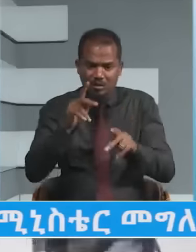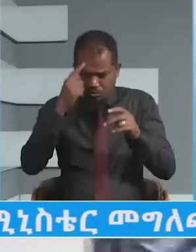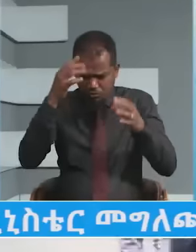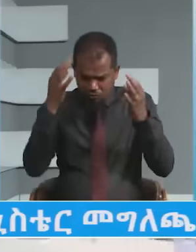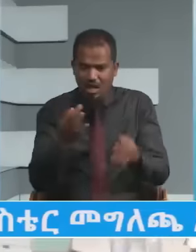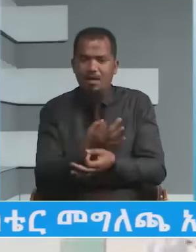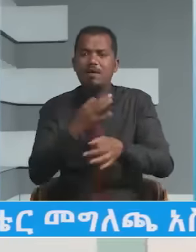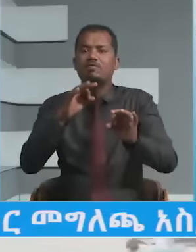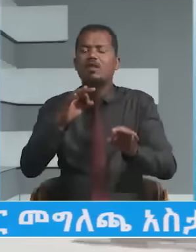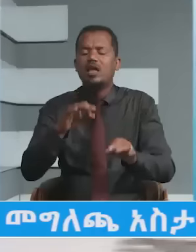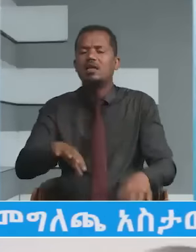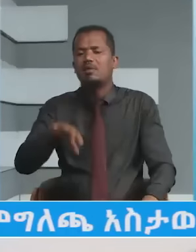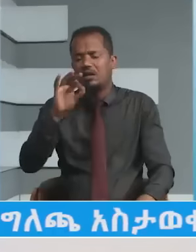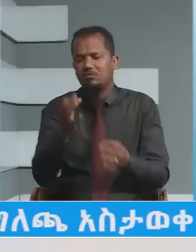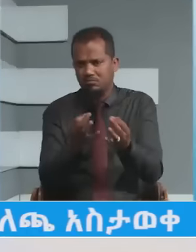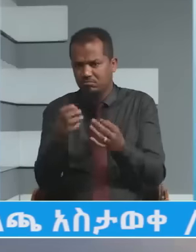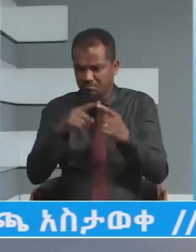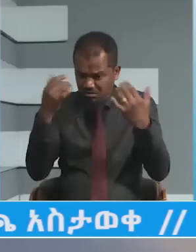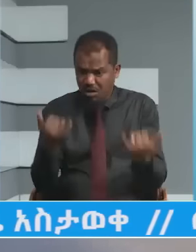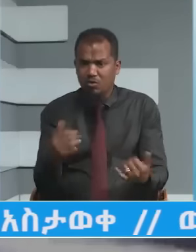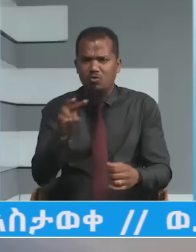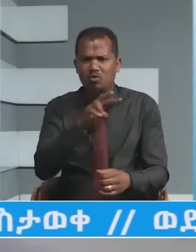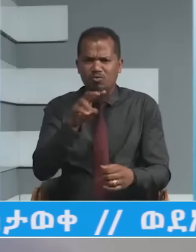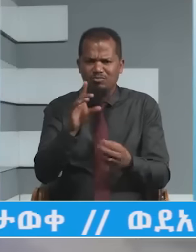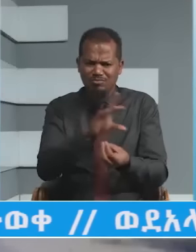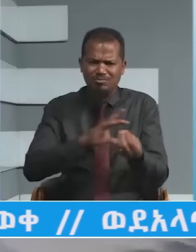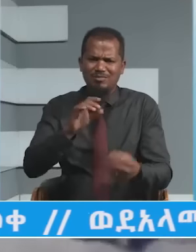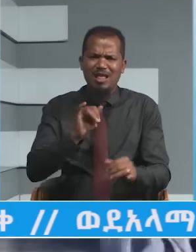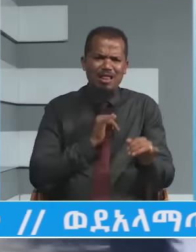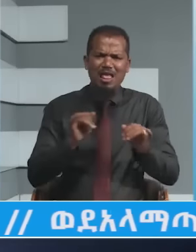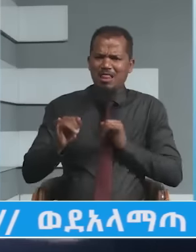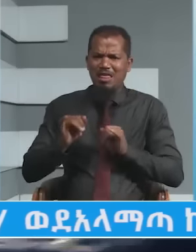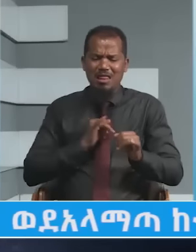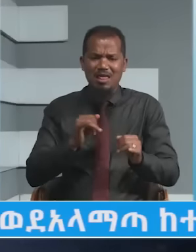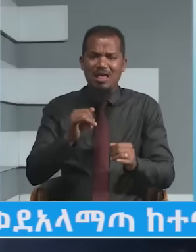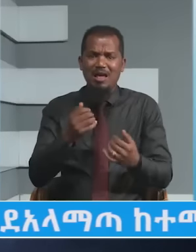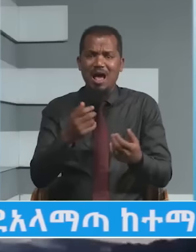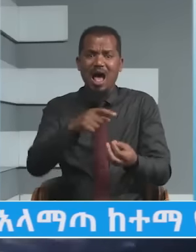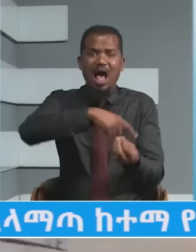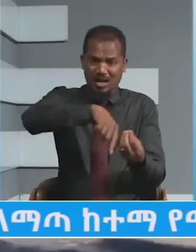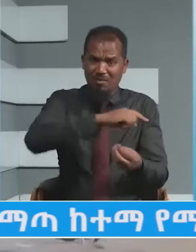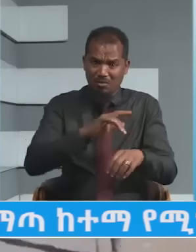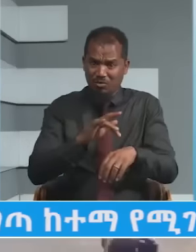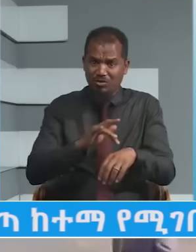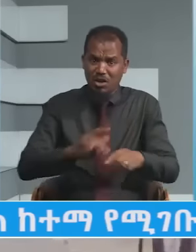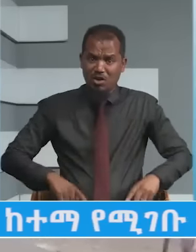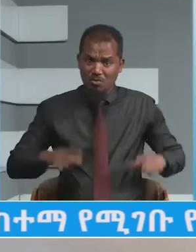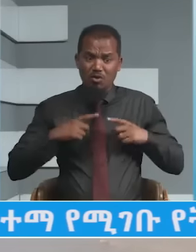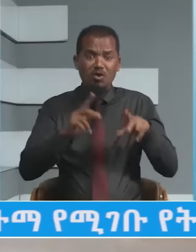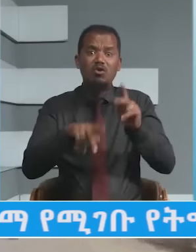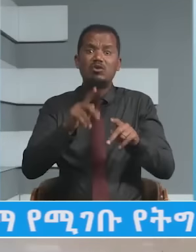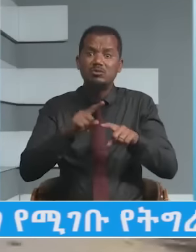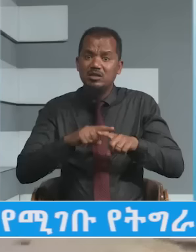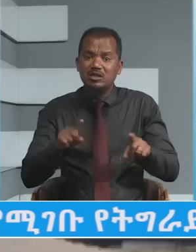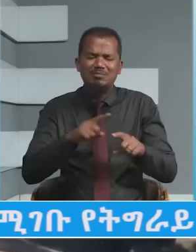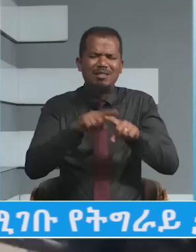በህዝብ ውሳኔ መፍትሄ እንደሚበጅለት ይገለጻል። እስካሁን ሁለቱም ክልሎች በይገባኛል ጥያቄ በሚያነሱ ባቸው አካባቢዎች የሚኖረው ህዝብ